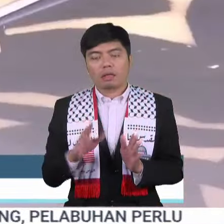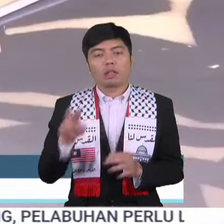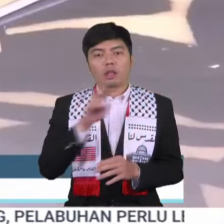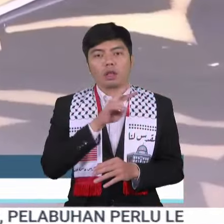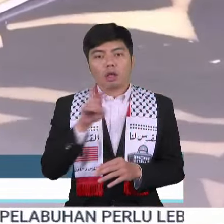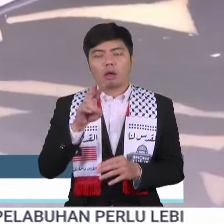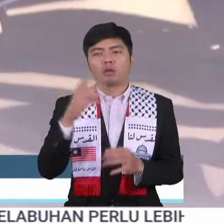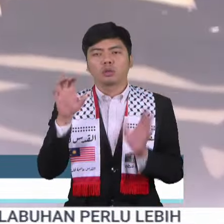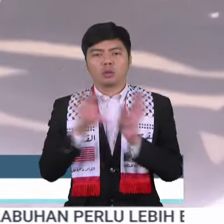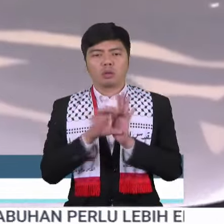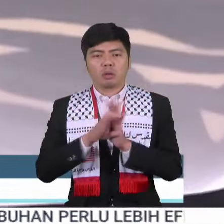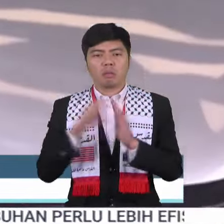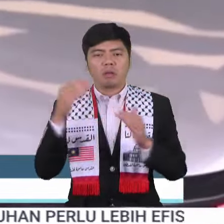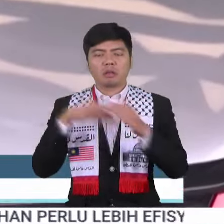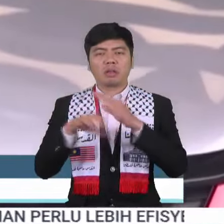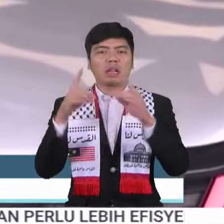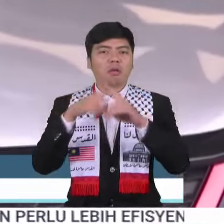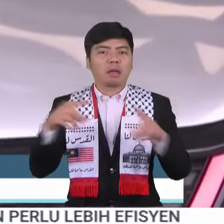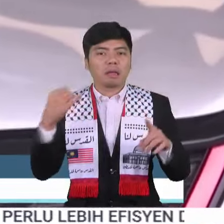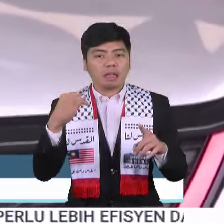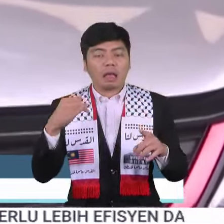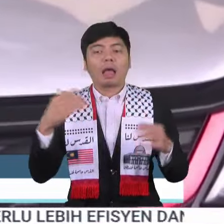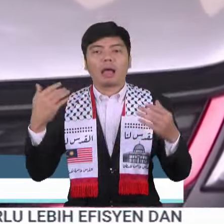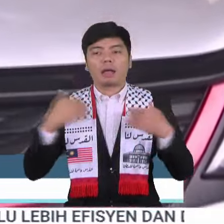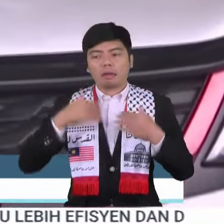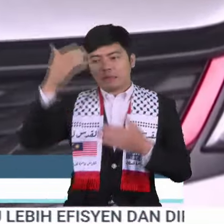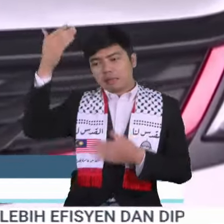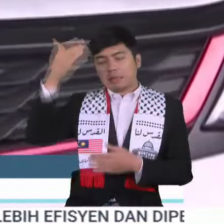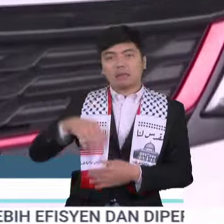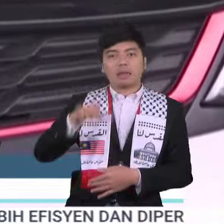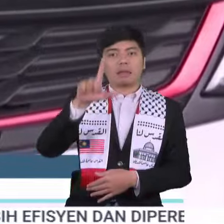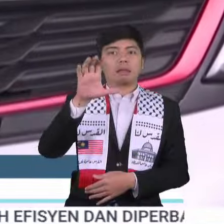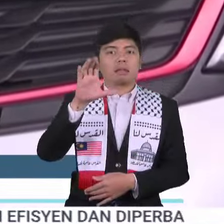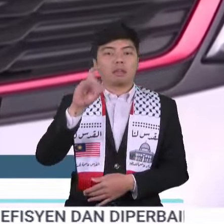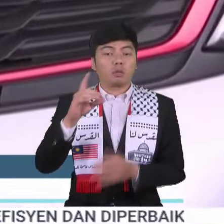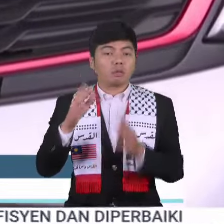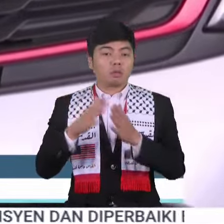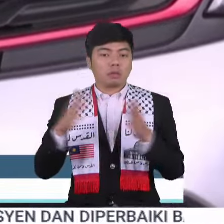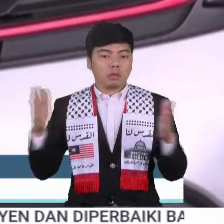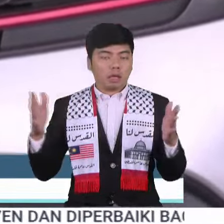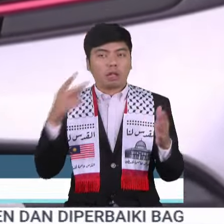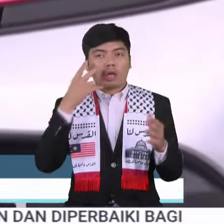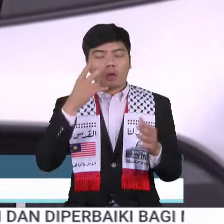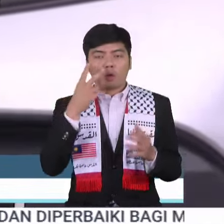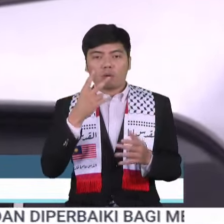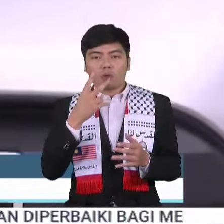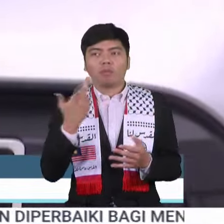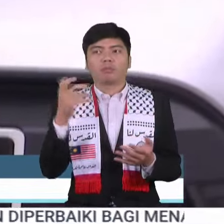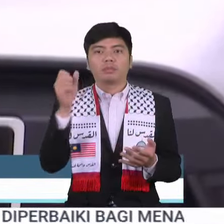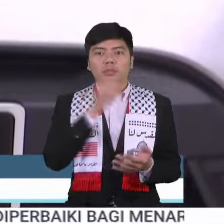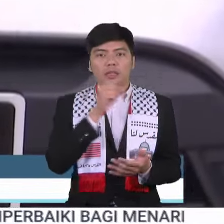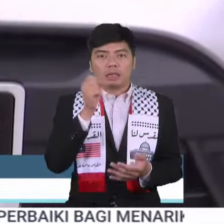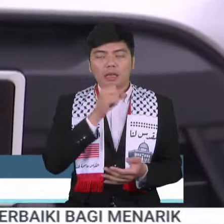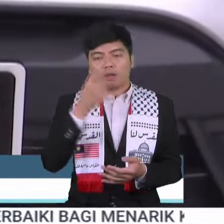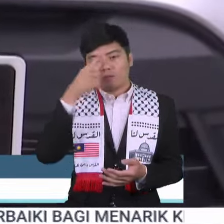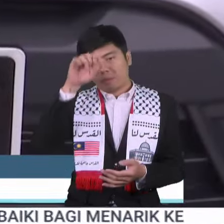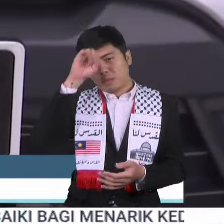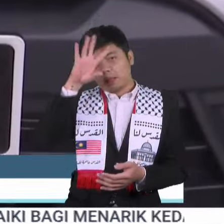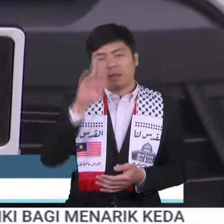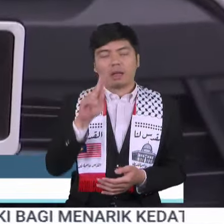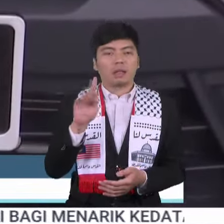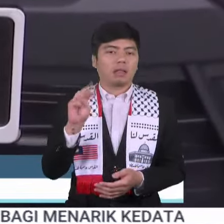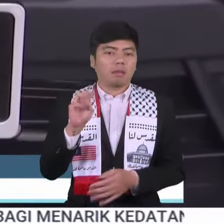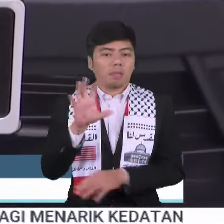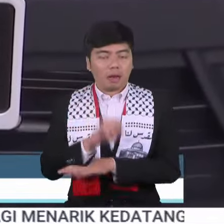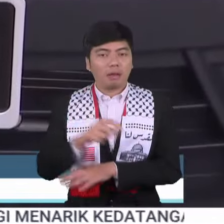masuk ke auditorium Angkasa. Jadi anda akan disediakan dengan LED untuk saksikan persembahan dan pertandingan Bintang RTM pada malam ini di